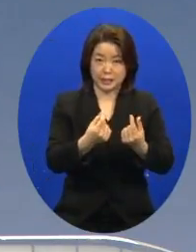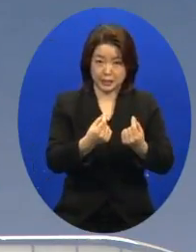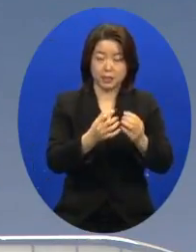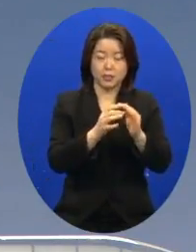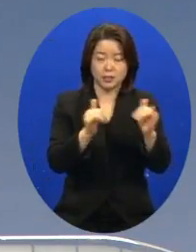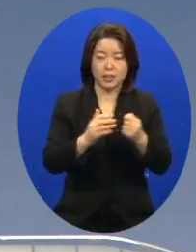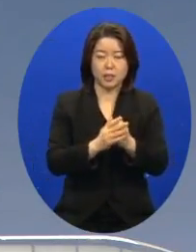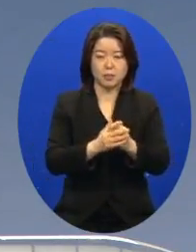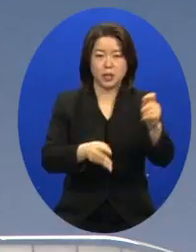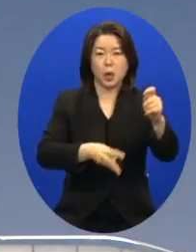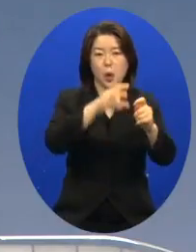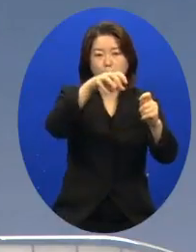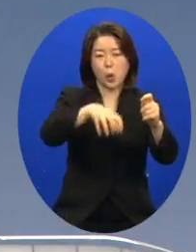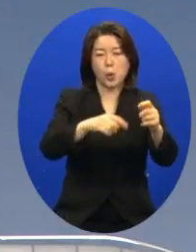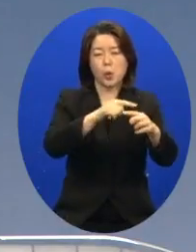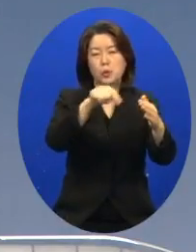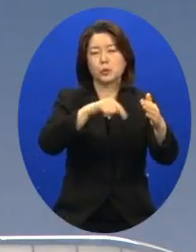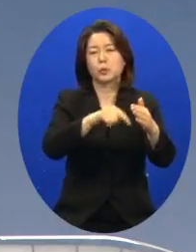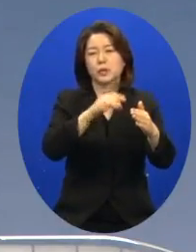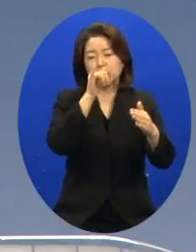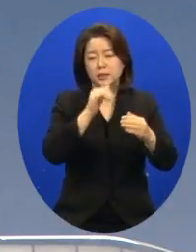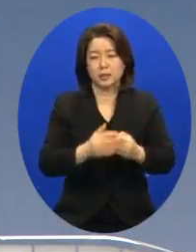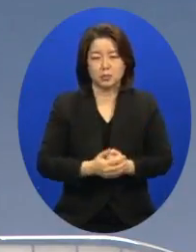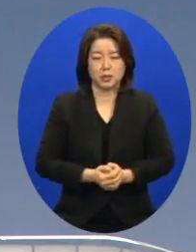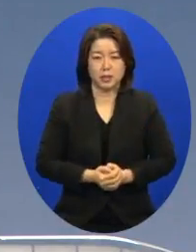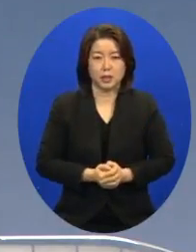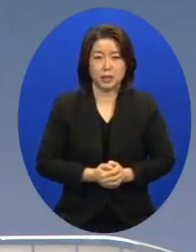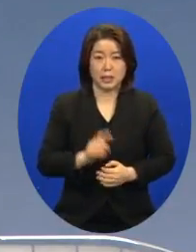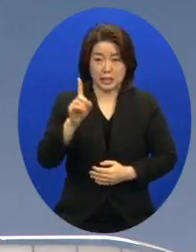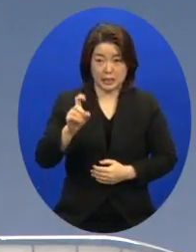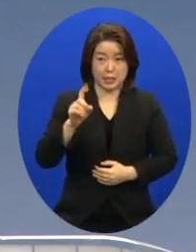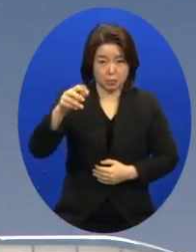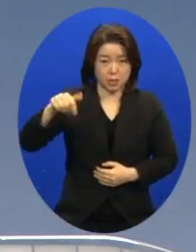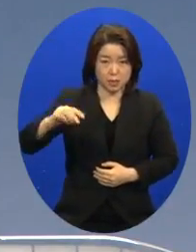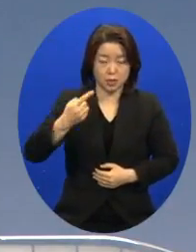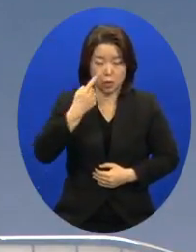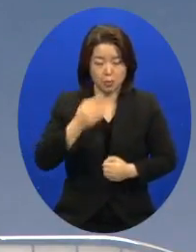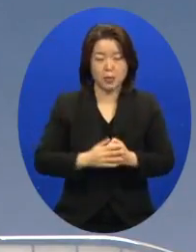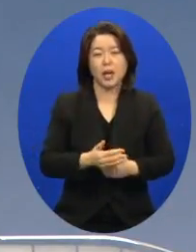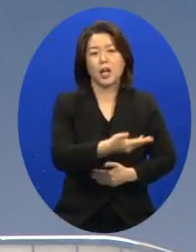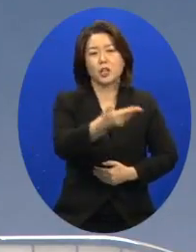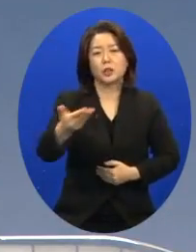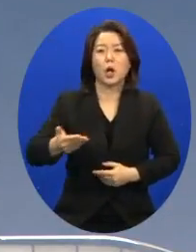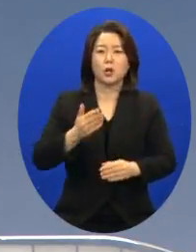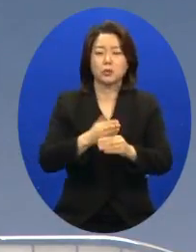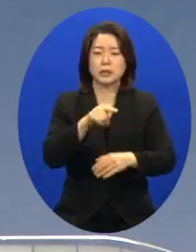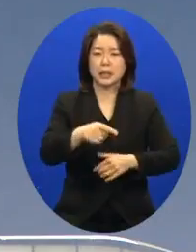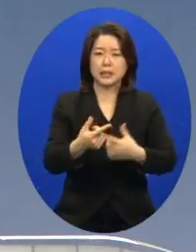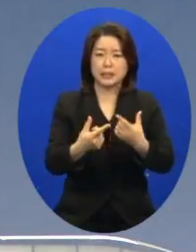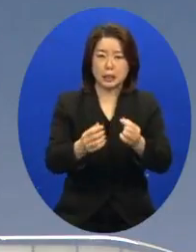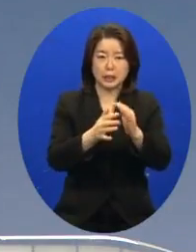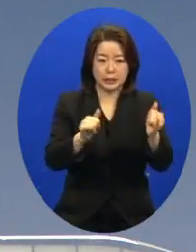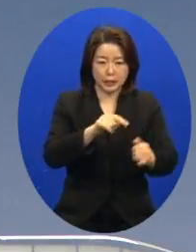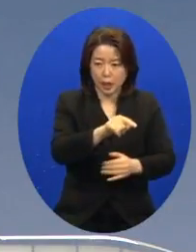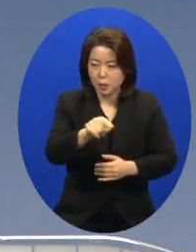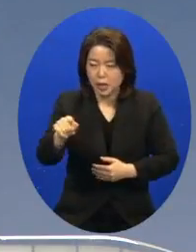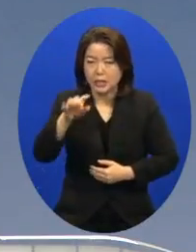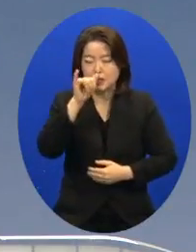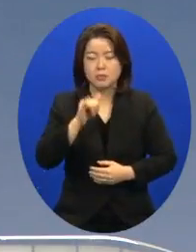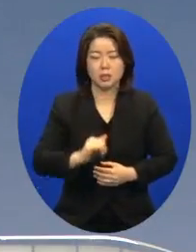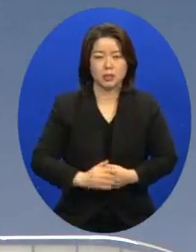고린도교회 있었습니다 11절에 보면 여러분 가운데 이런 사람들이 더러 있었습니다